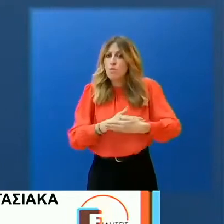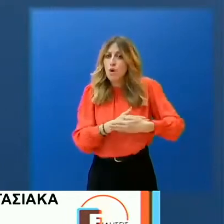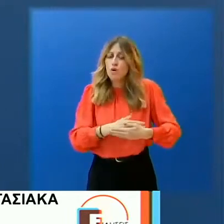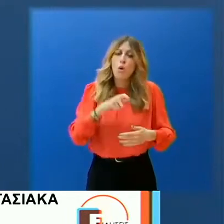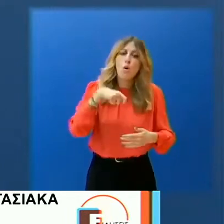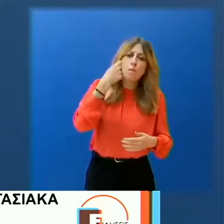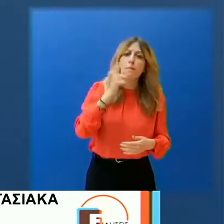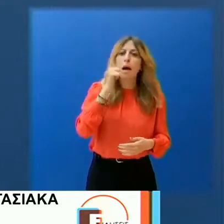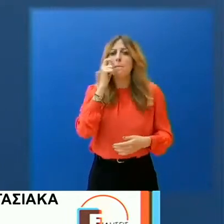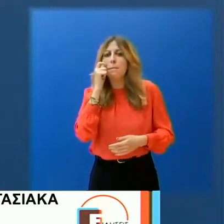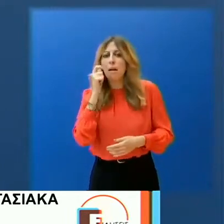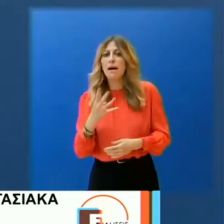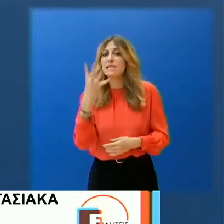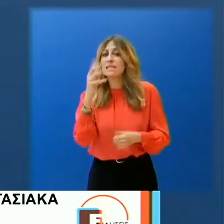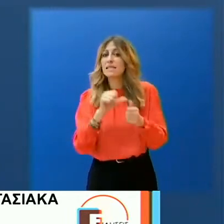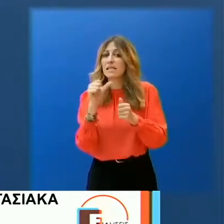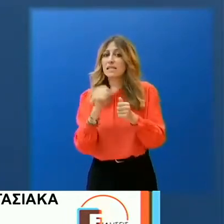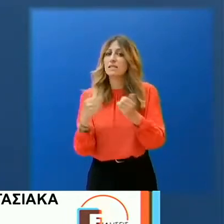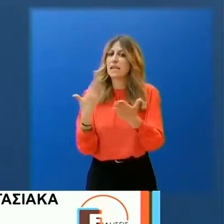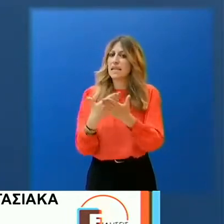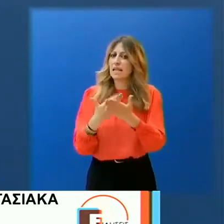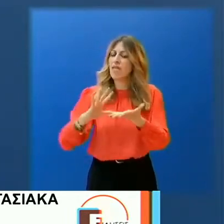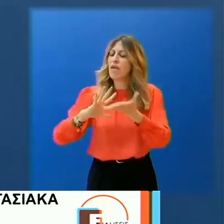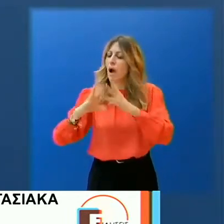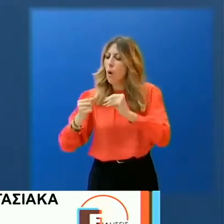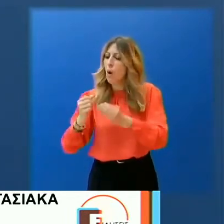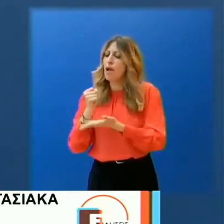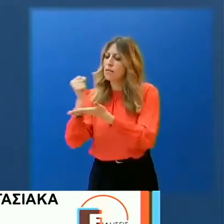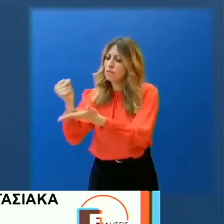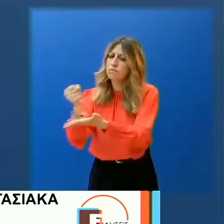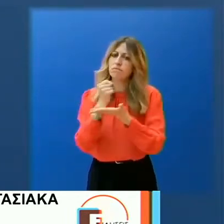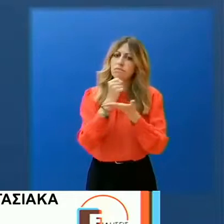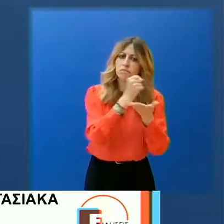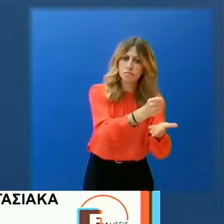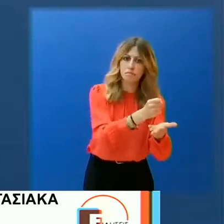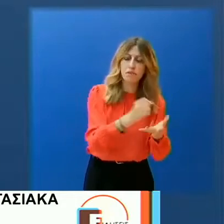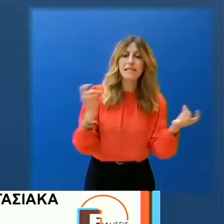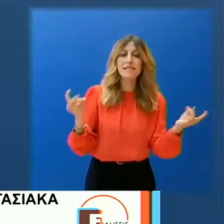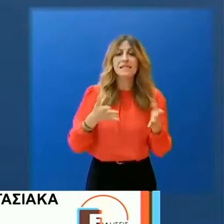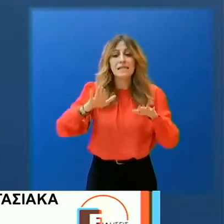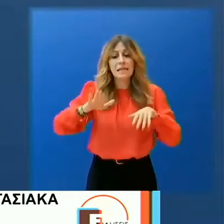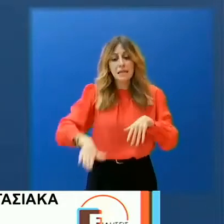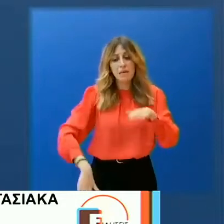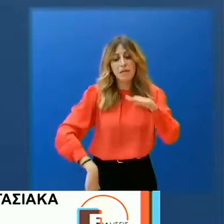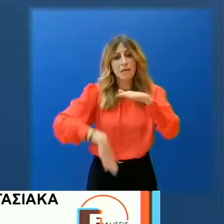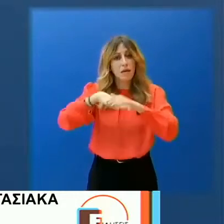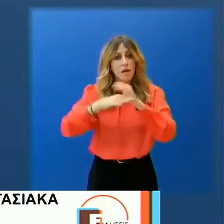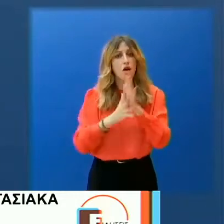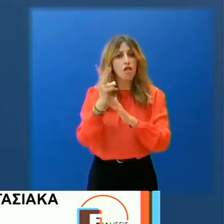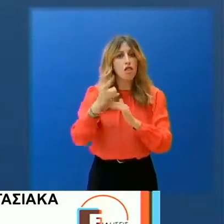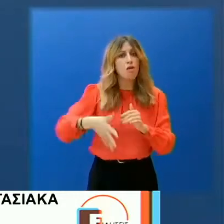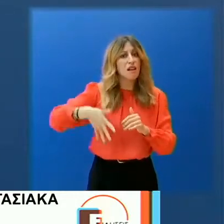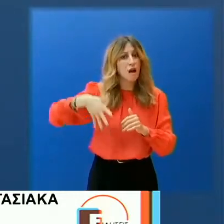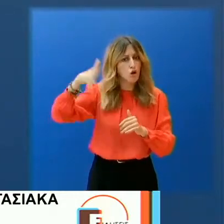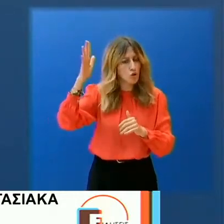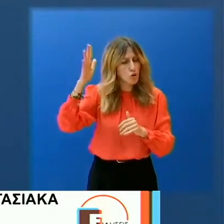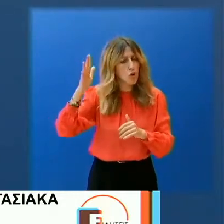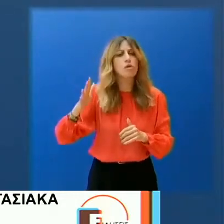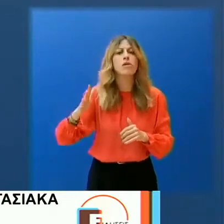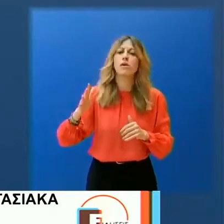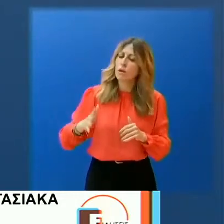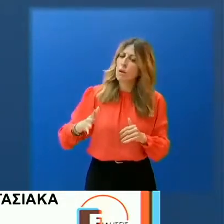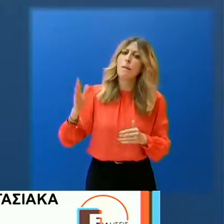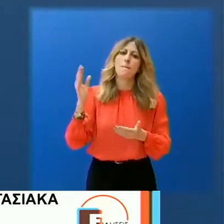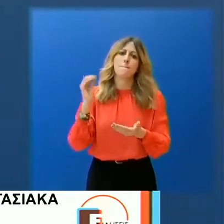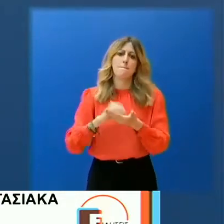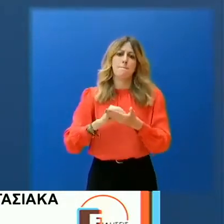ευέλικτων ρυθμίσεων εργασίας για γονείς παιδιών έως 12 ετών. Εισαγωγή μέτρων κατά της βίας και της σεξουαλικής παρενόχλησης